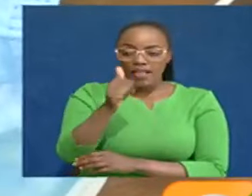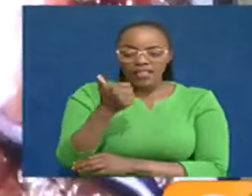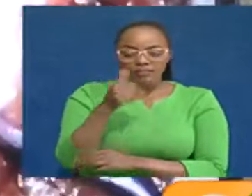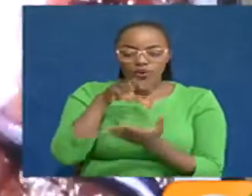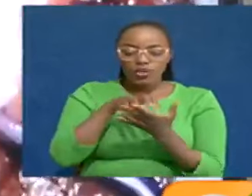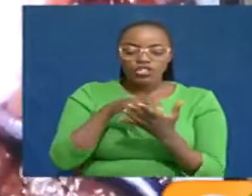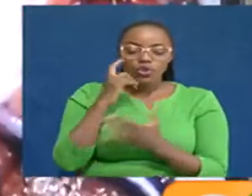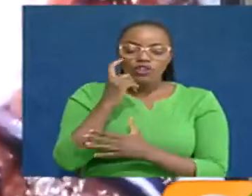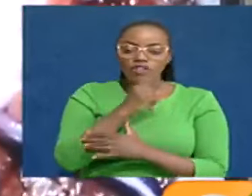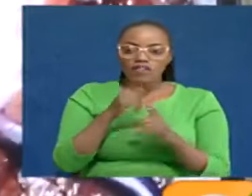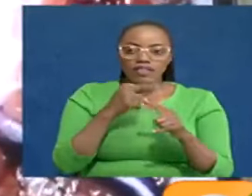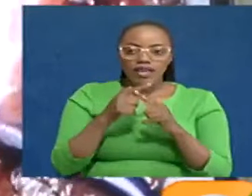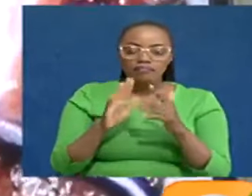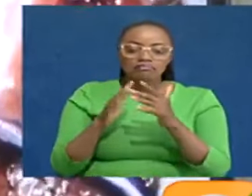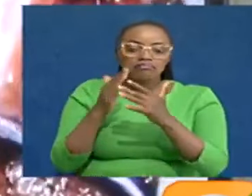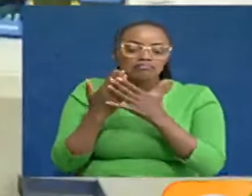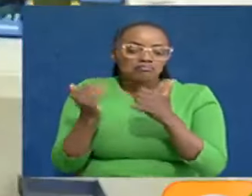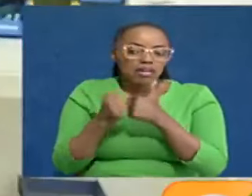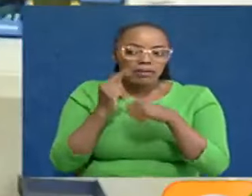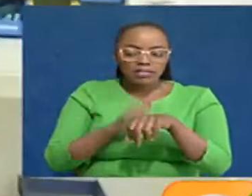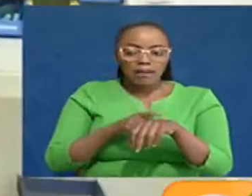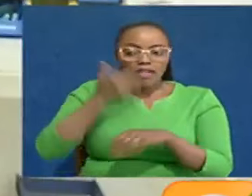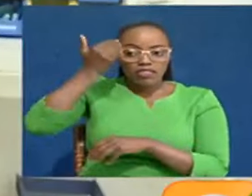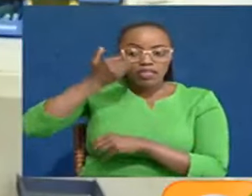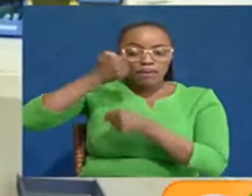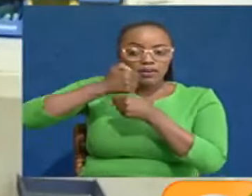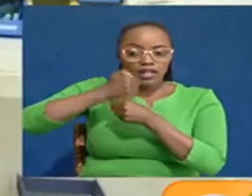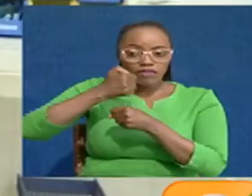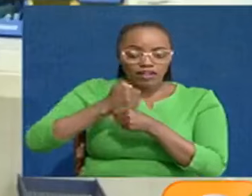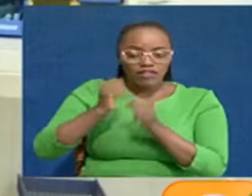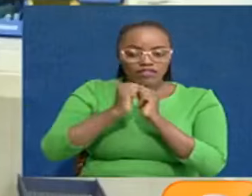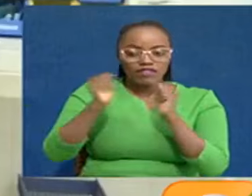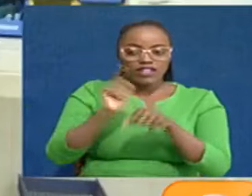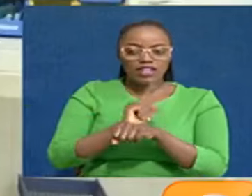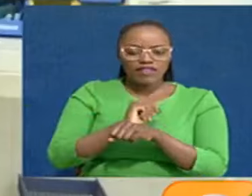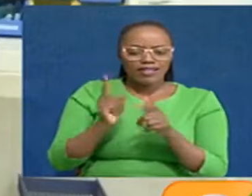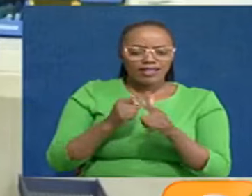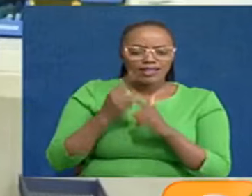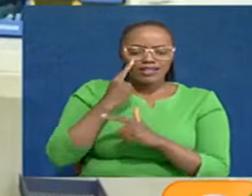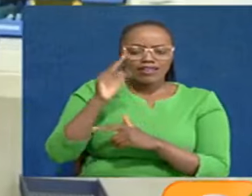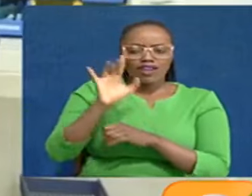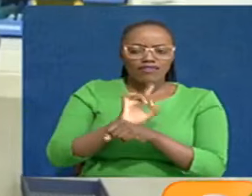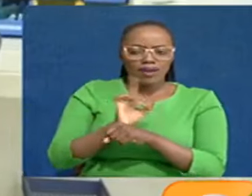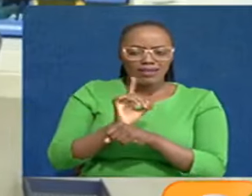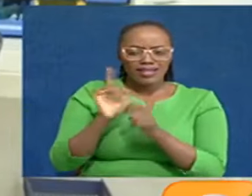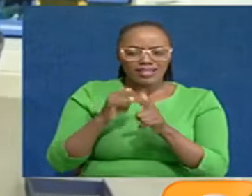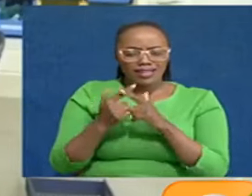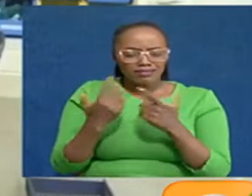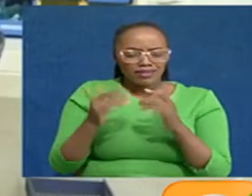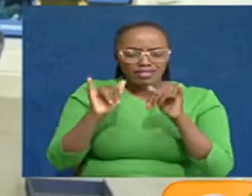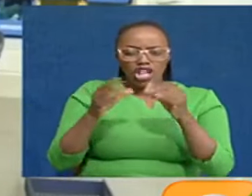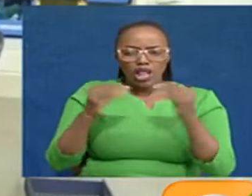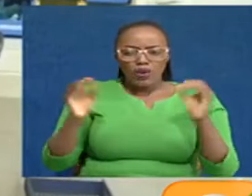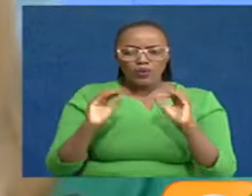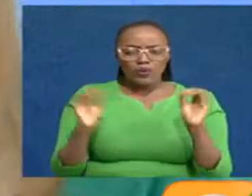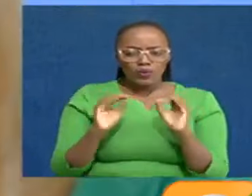ya macho. So ikafika mpaka wakati operation inafanywa na 15 minutes, naona mimi dakika 5 nimemaliza, dakika 3